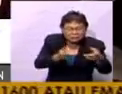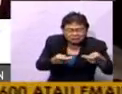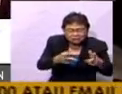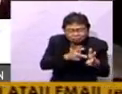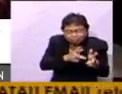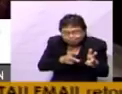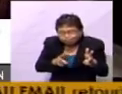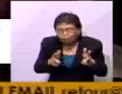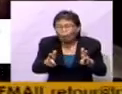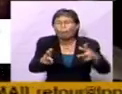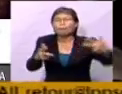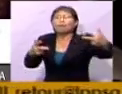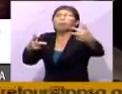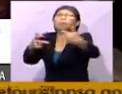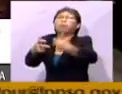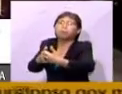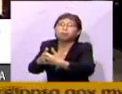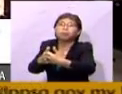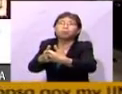kereta